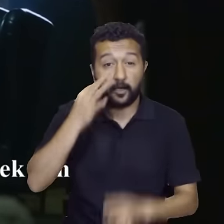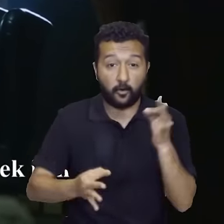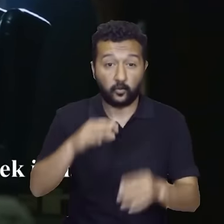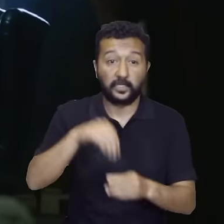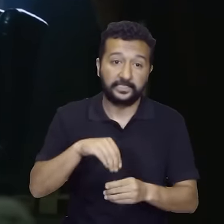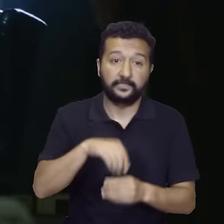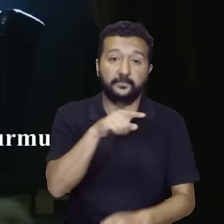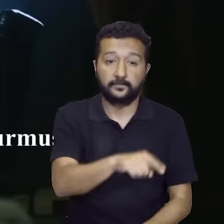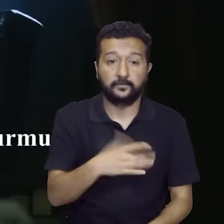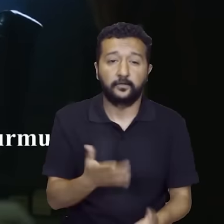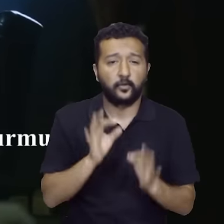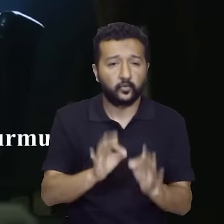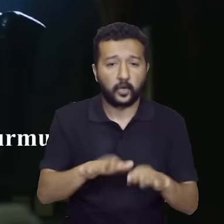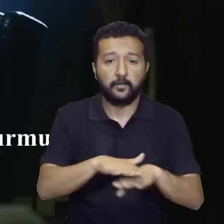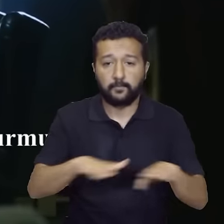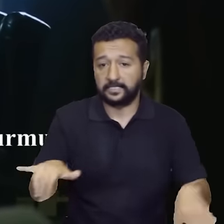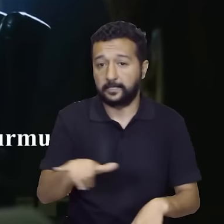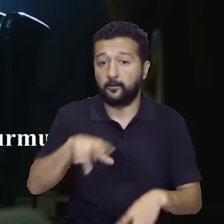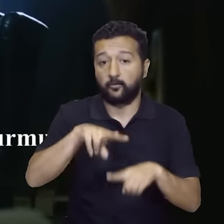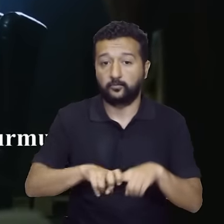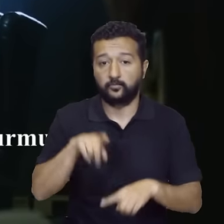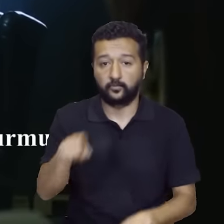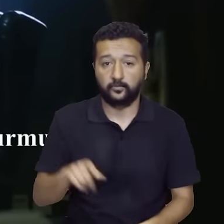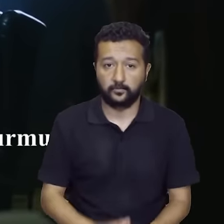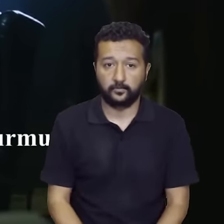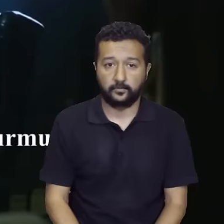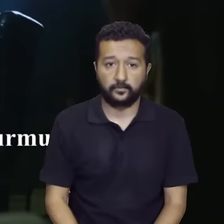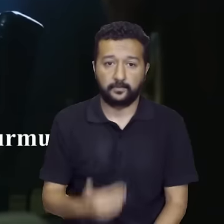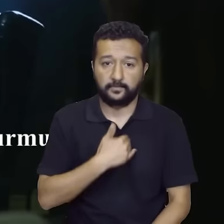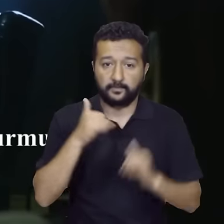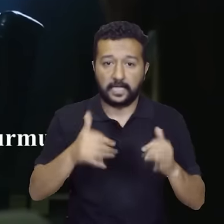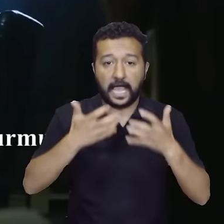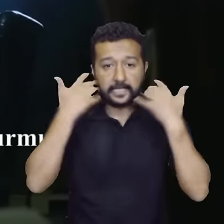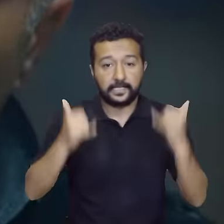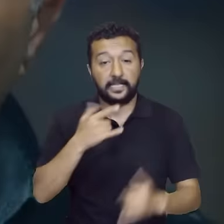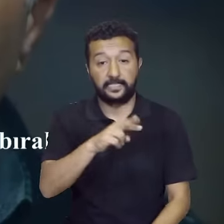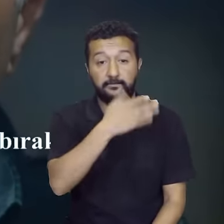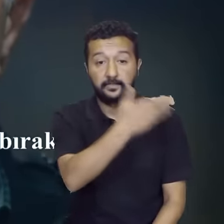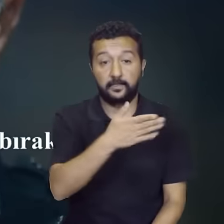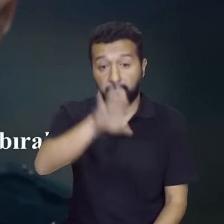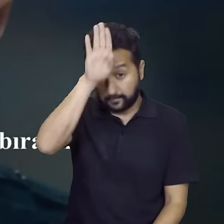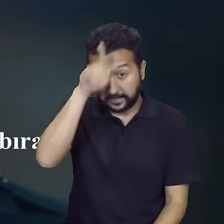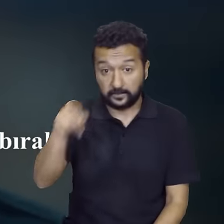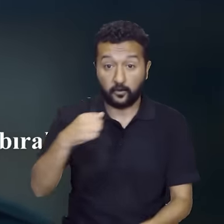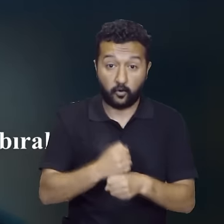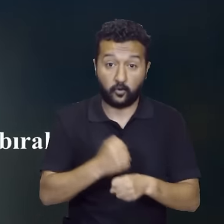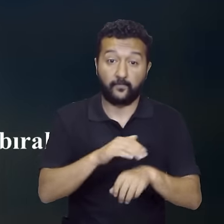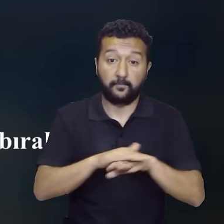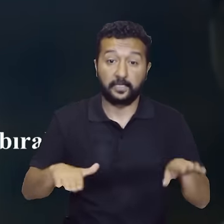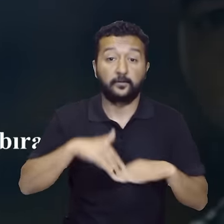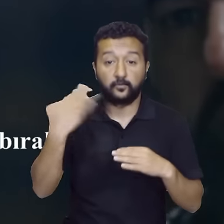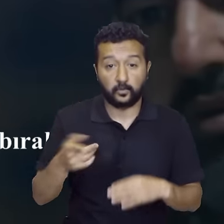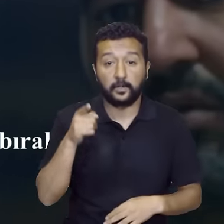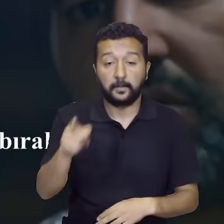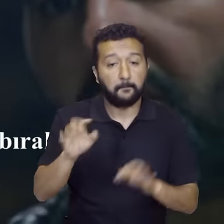etmek için sürekli masasının yanı başında durmuş. Aynı bu bizim aslan gibi. Padişah vazifesi